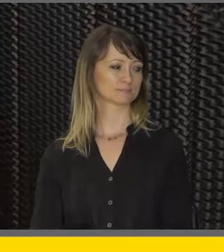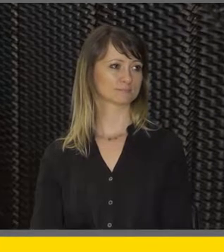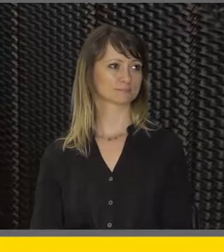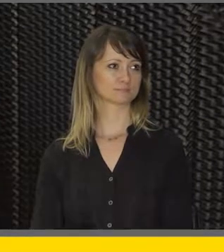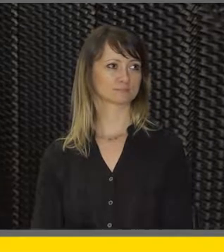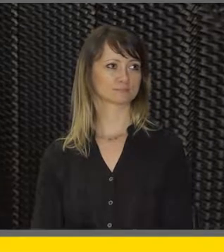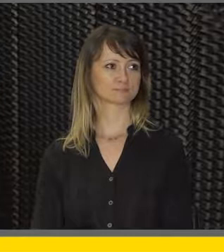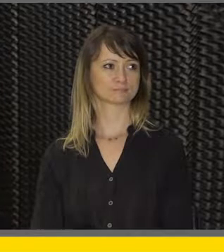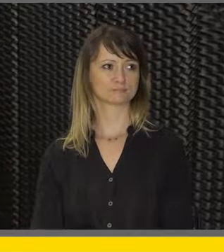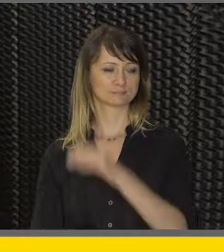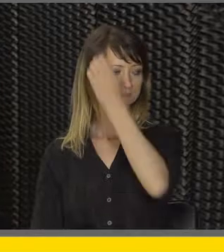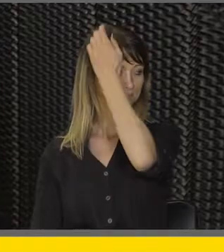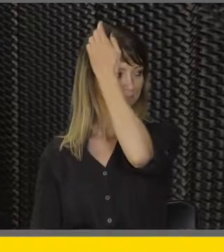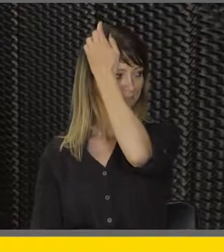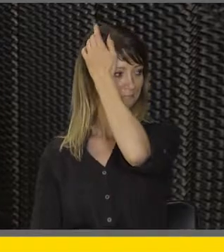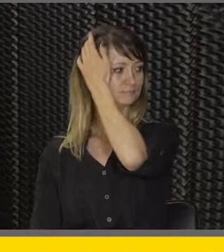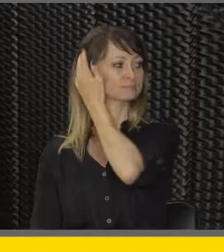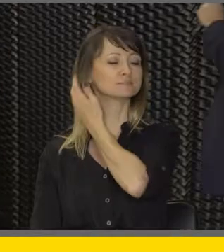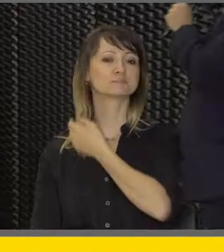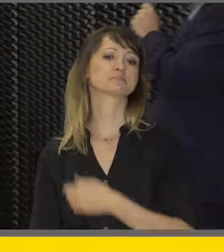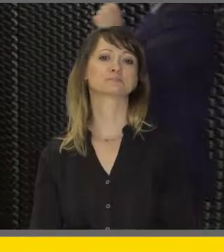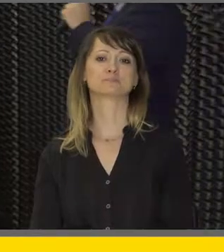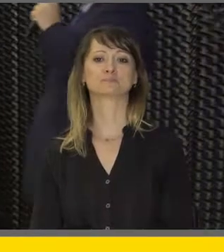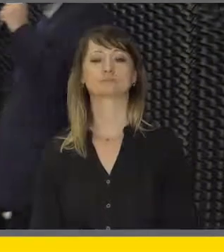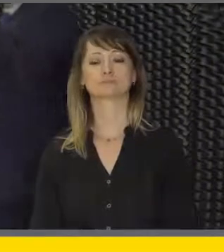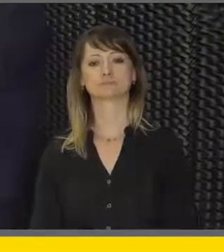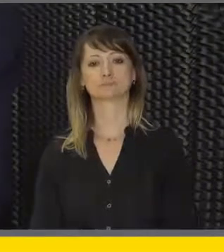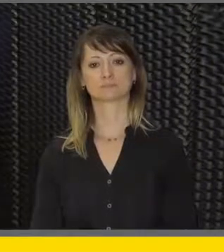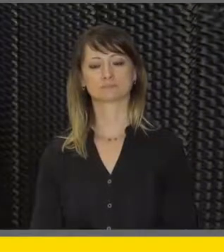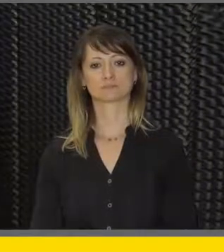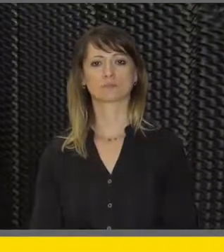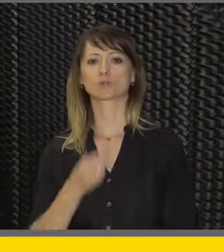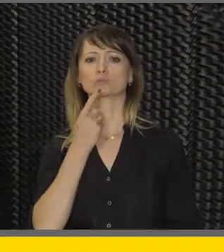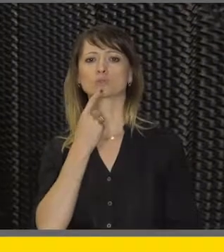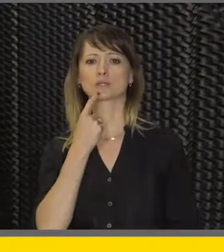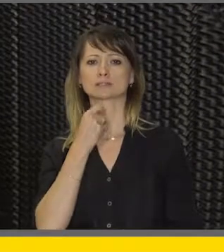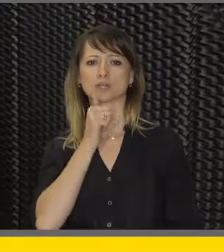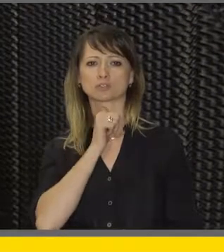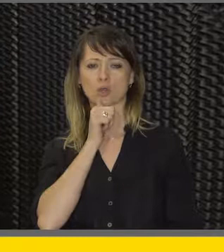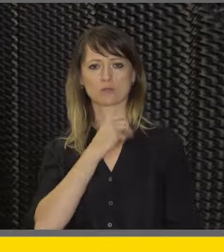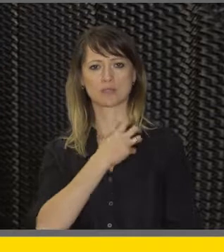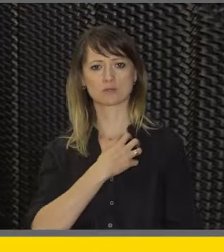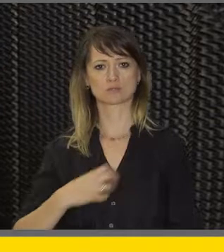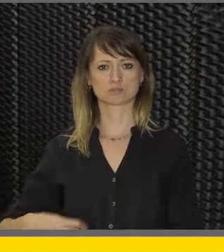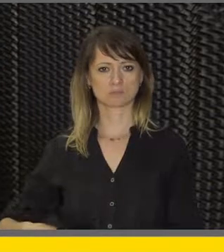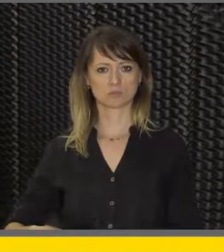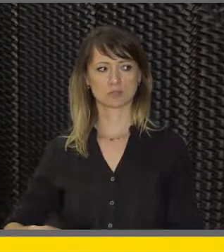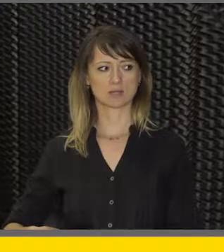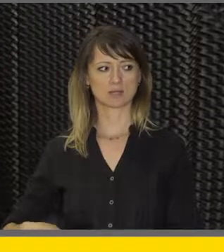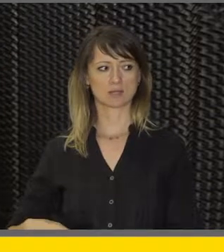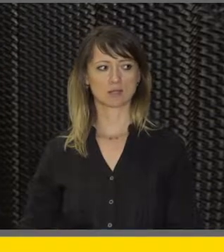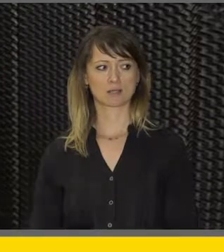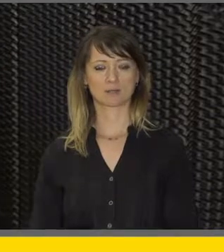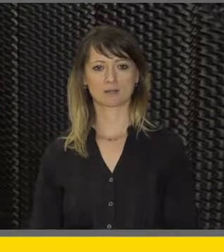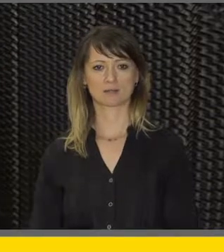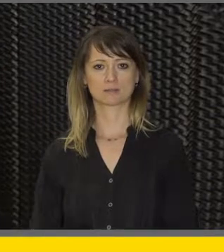O. Chyba za daleko? Nie, dobrze. Dobra, proszę Państwa, co to jest ta zielona gospodarka, bo takie pytanie się pojawi. No i